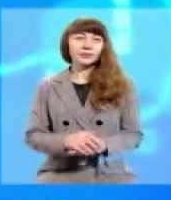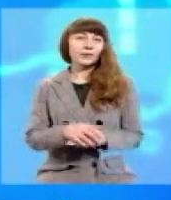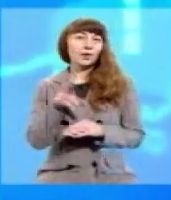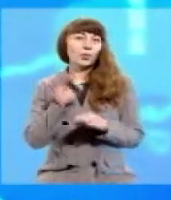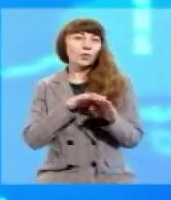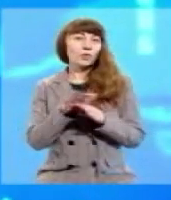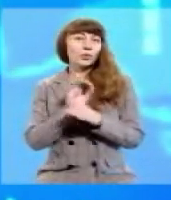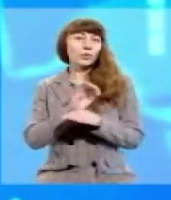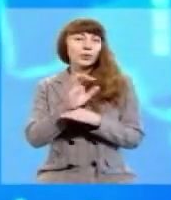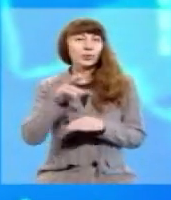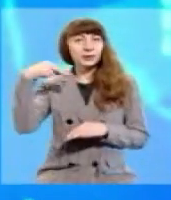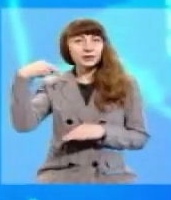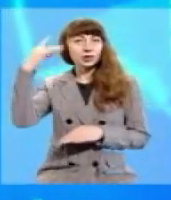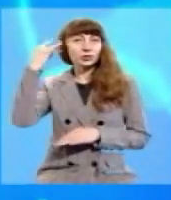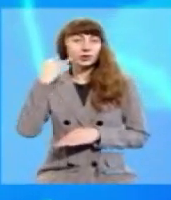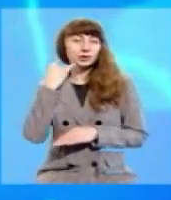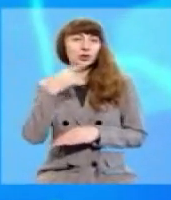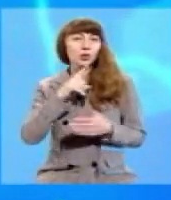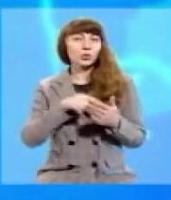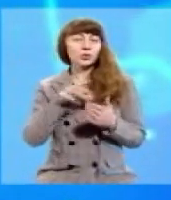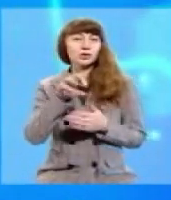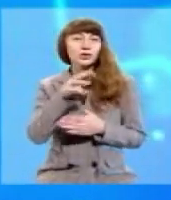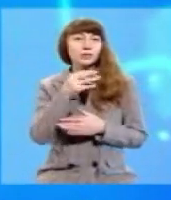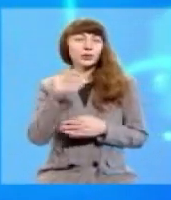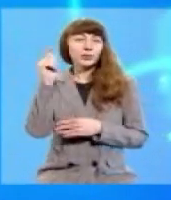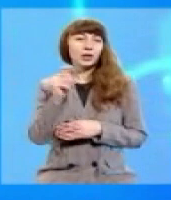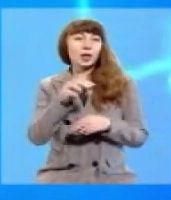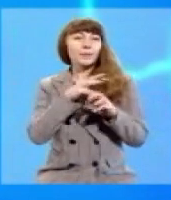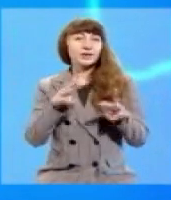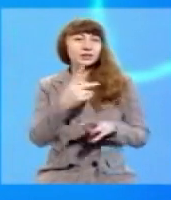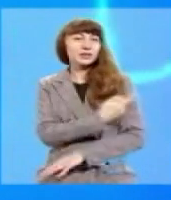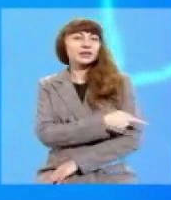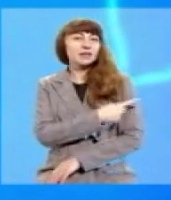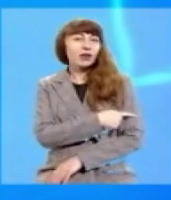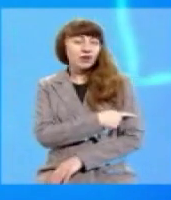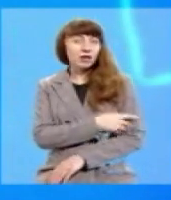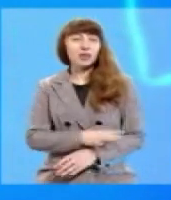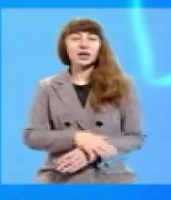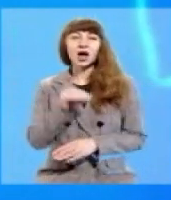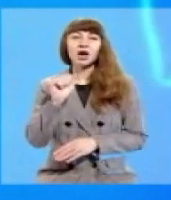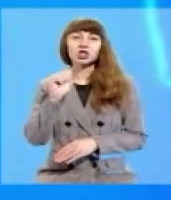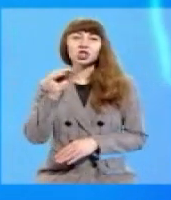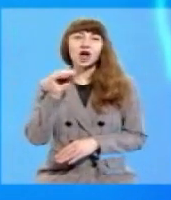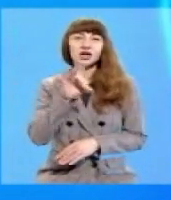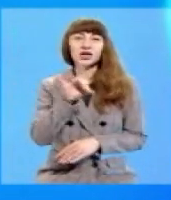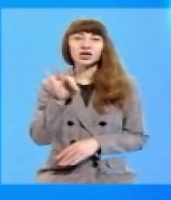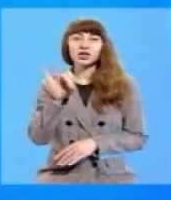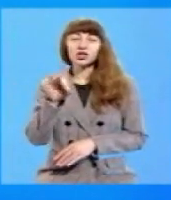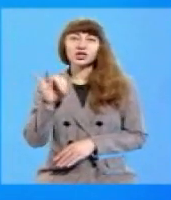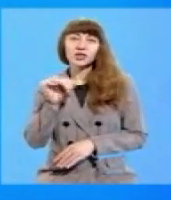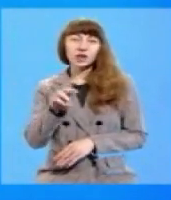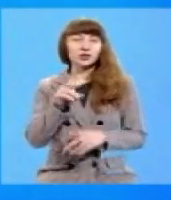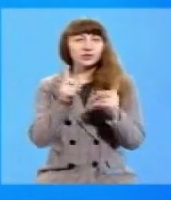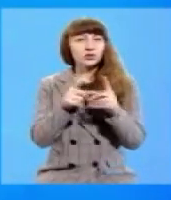В рамках реализации поручений главы государства «Город семей» посетила министр здравоохранения Ажар Гиният. В ходе визита она встретилась